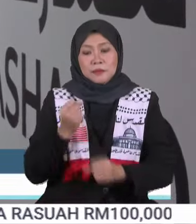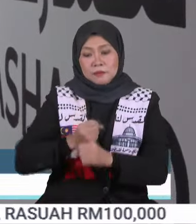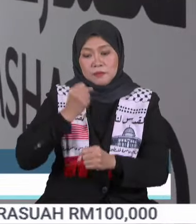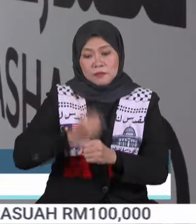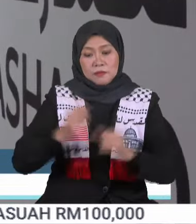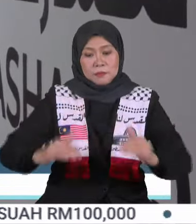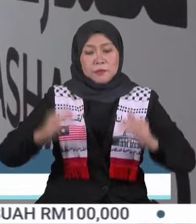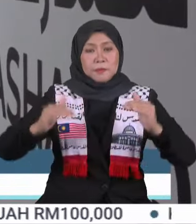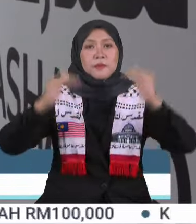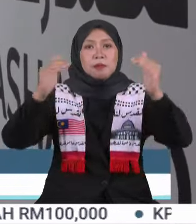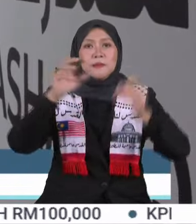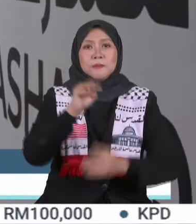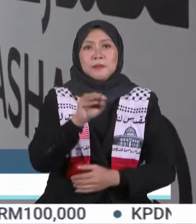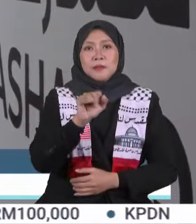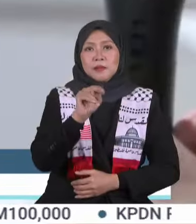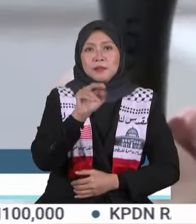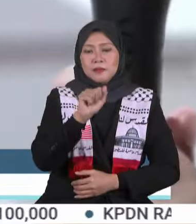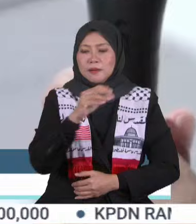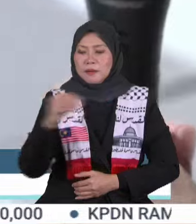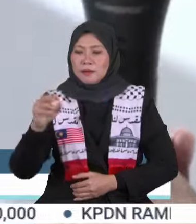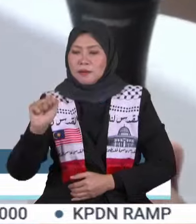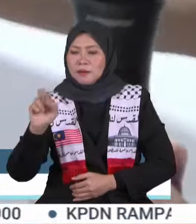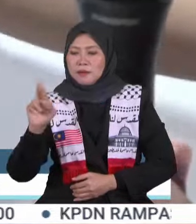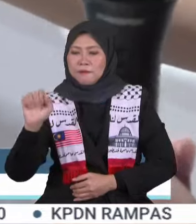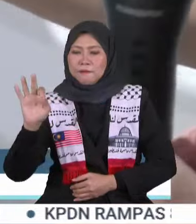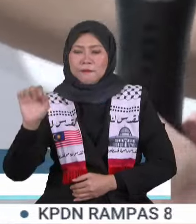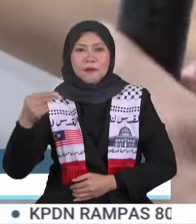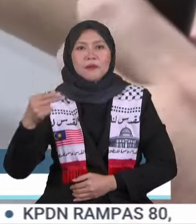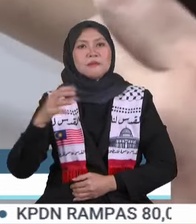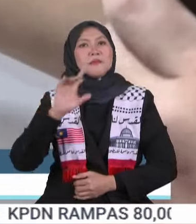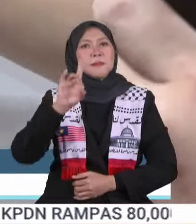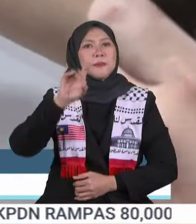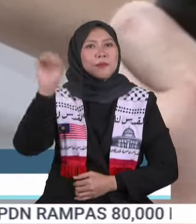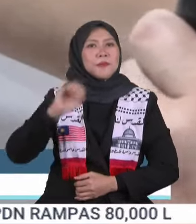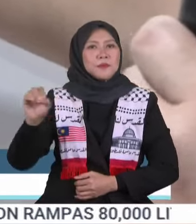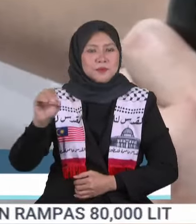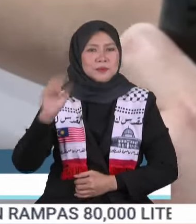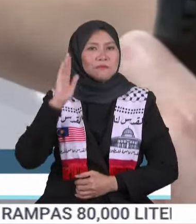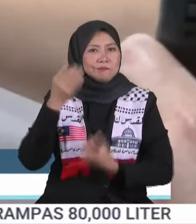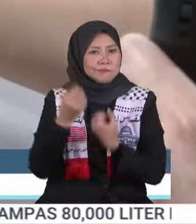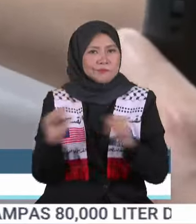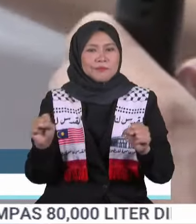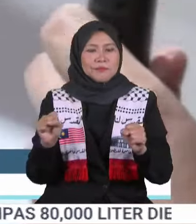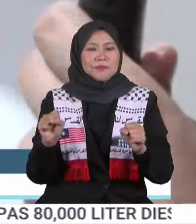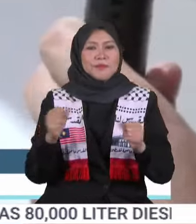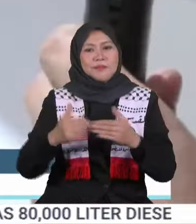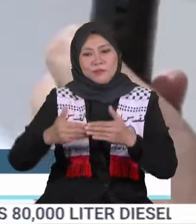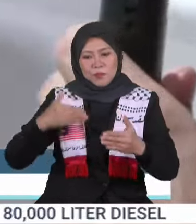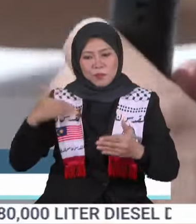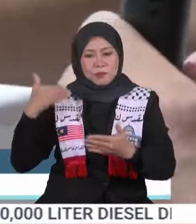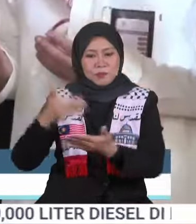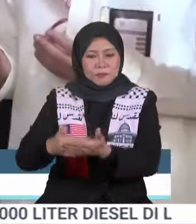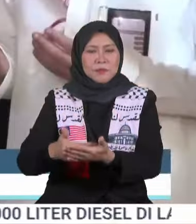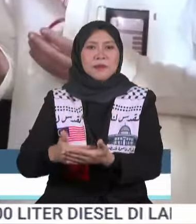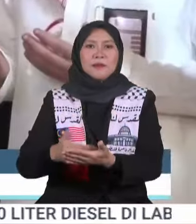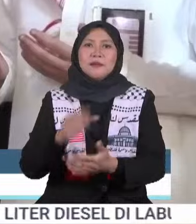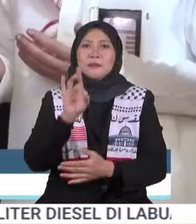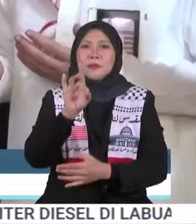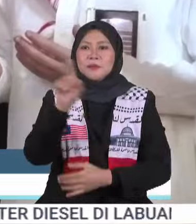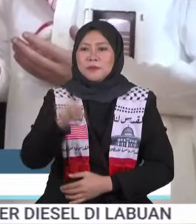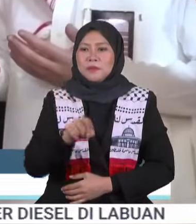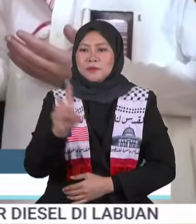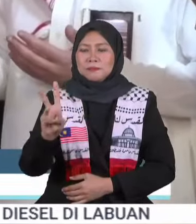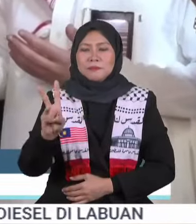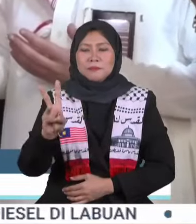Kerja-kerja naik taraf di Mina dan Arafah sudah mencapai 80% dan dijangka siap sepenuhnya sebelum ketibaan jemaah 8 Jun